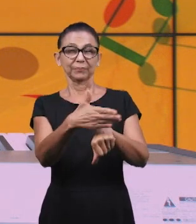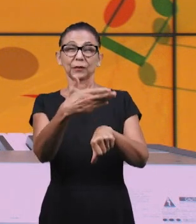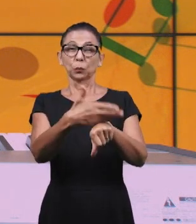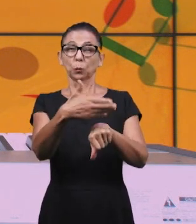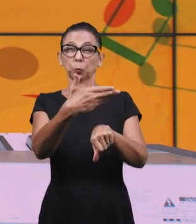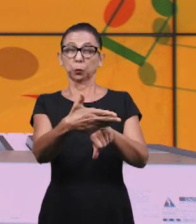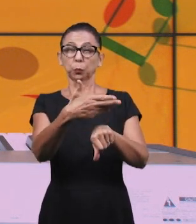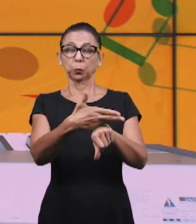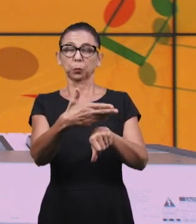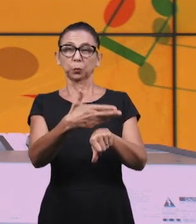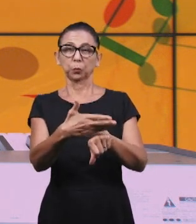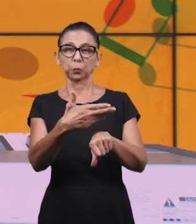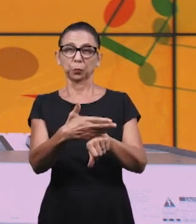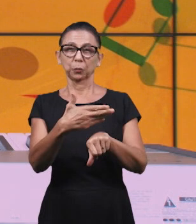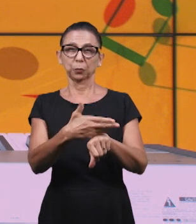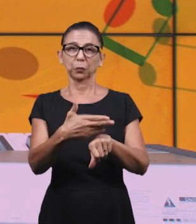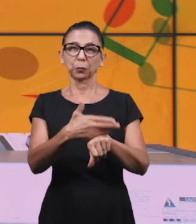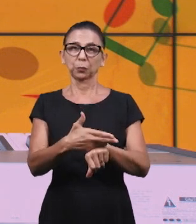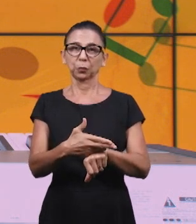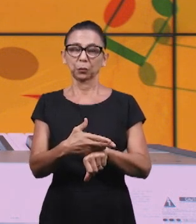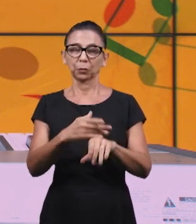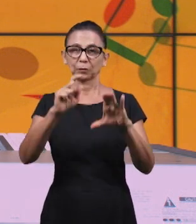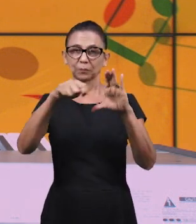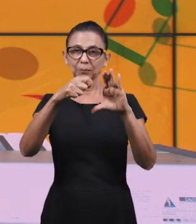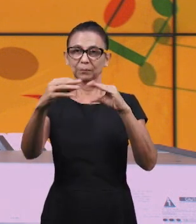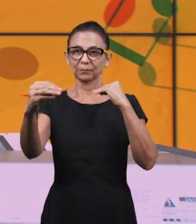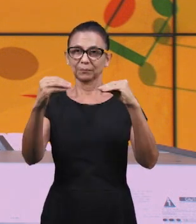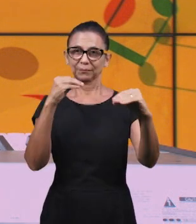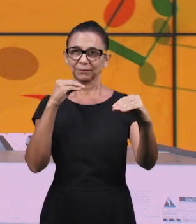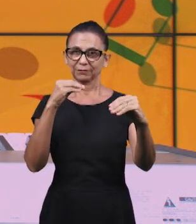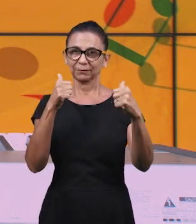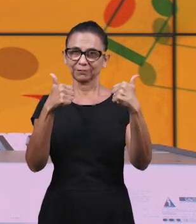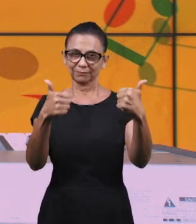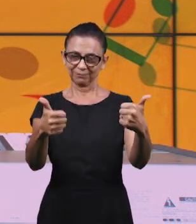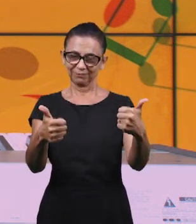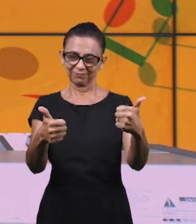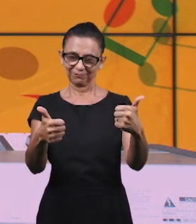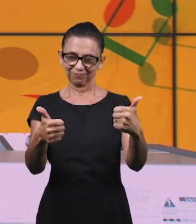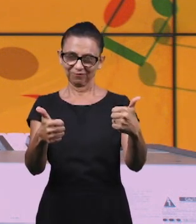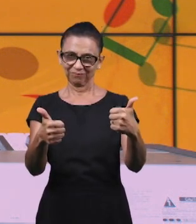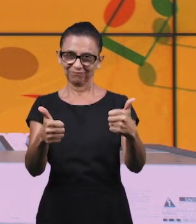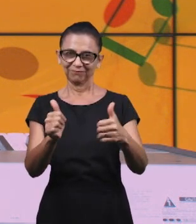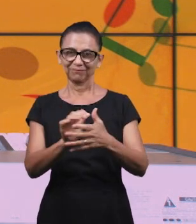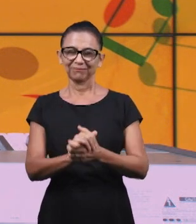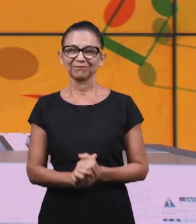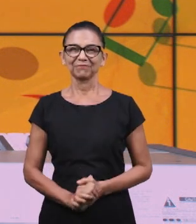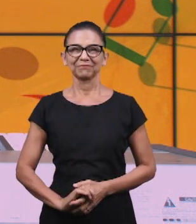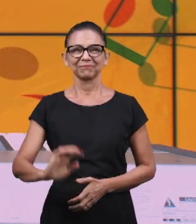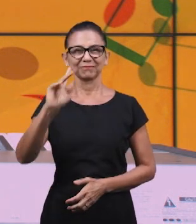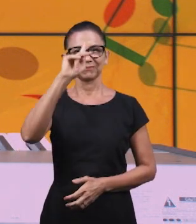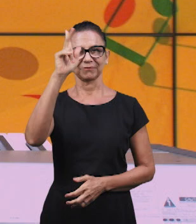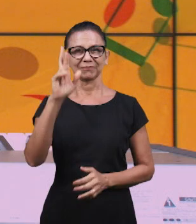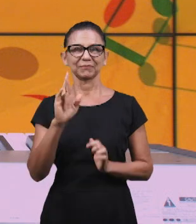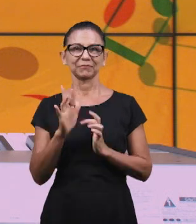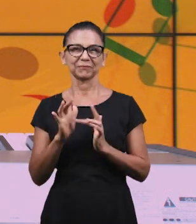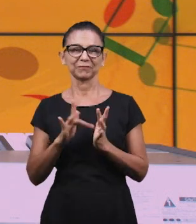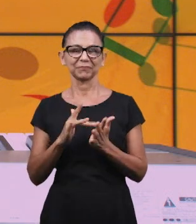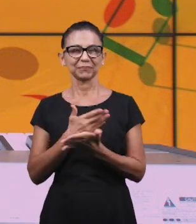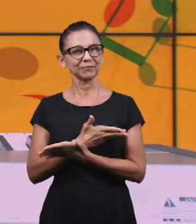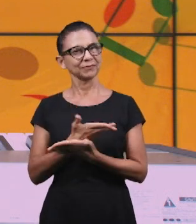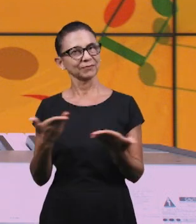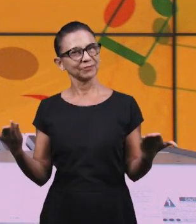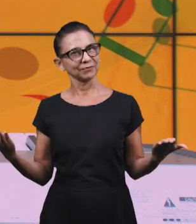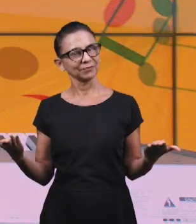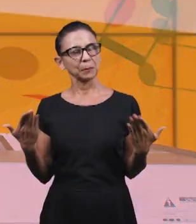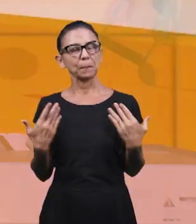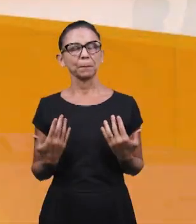nous allons faire un accord. Vous allez travailler beaucoup et nous envoyer votre vidéo. Amen. À la prochaine étude et à tous la